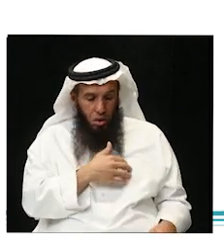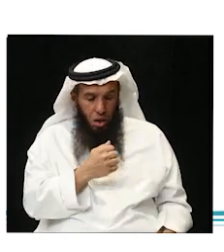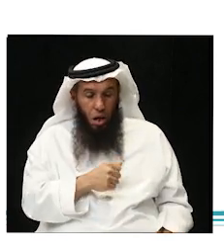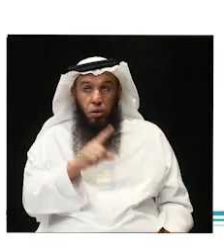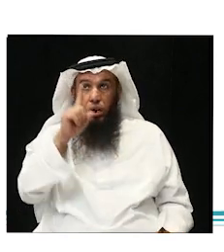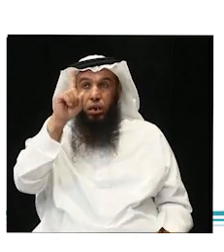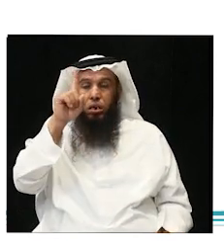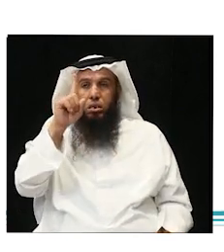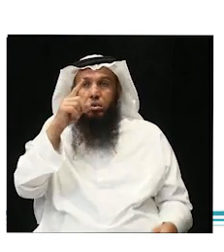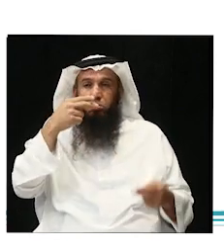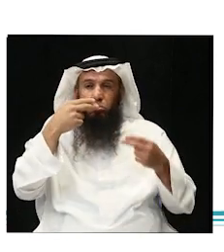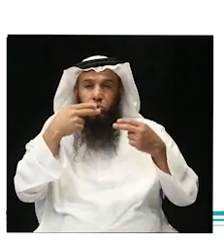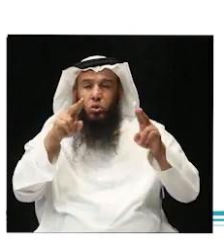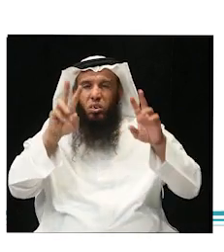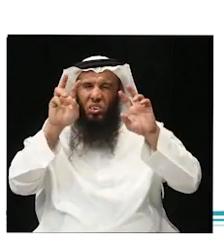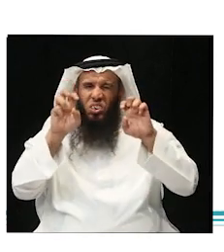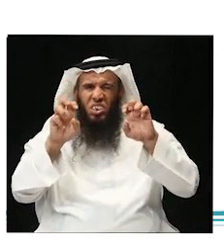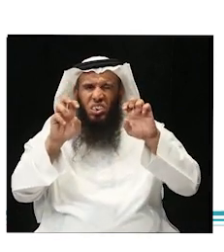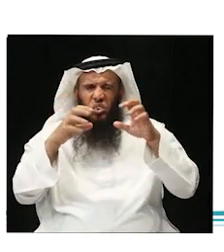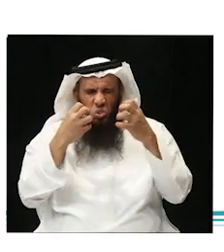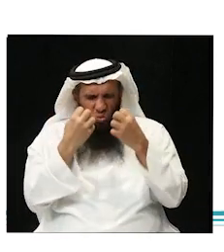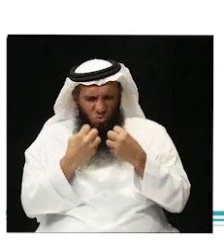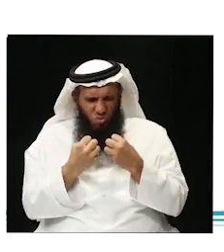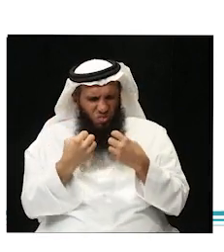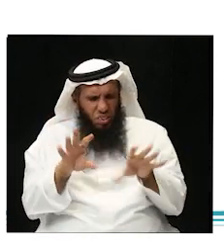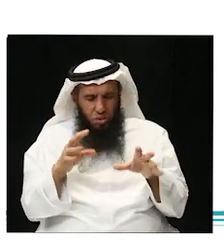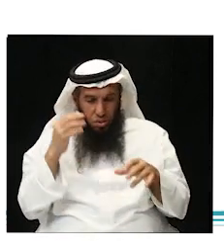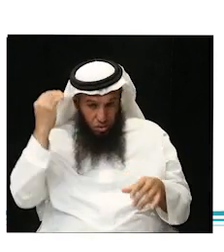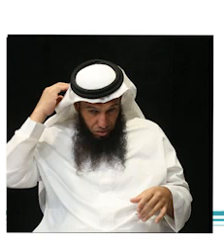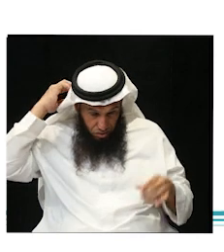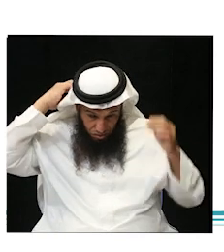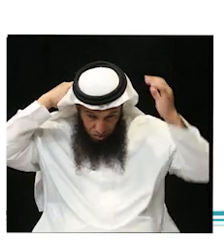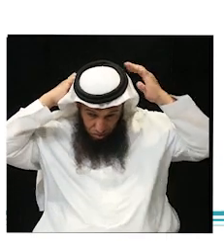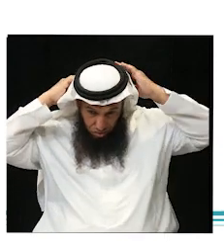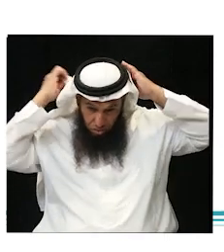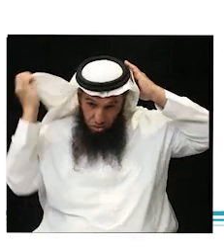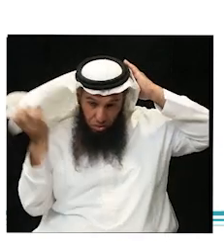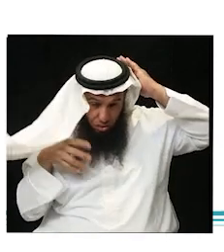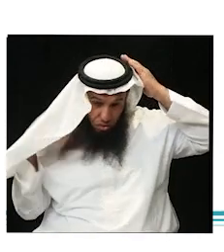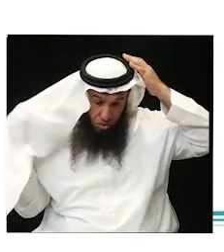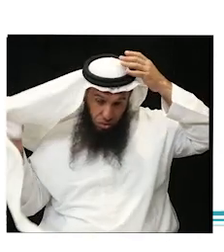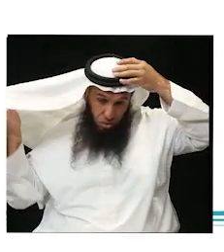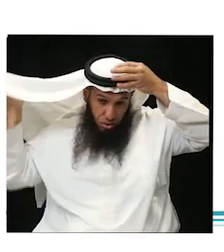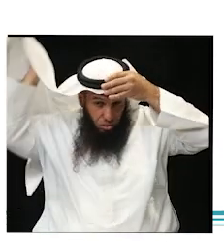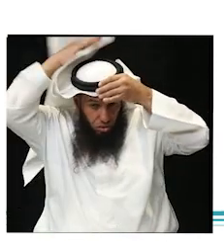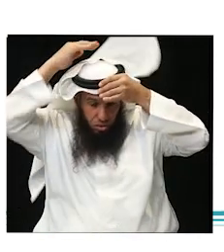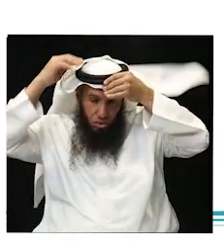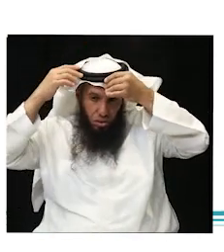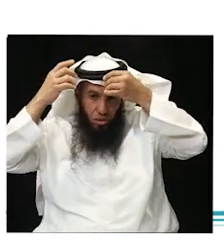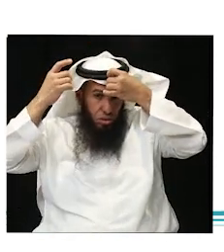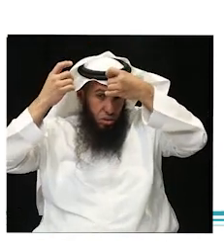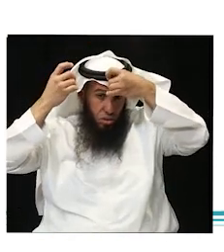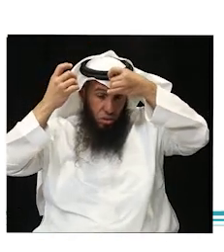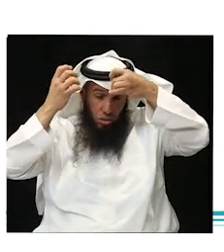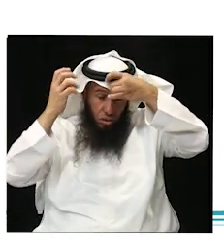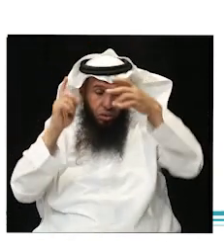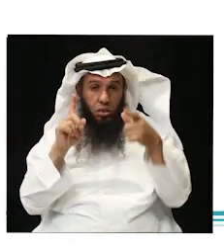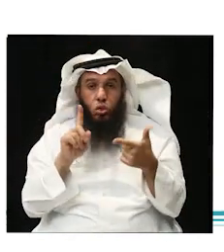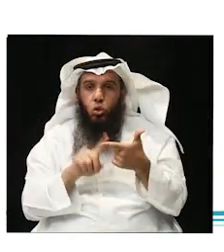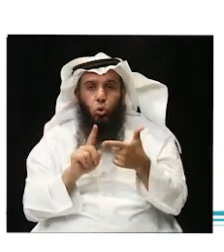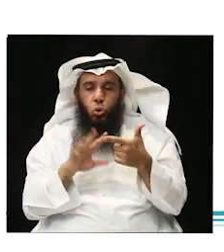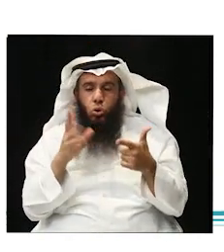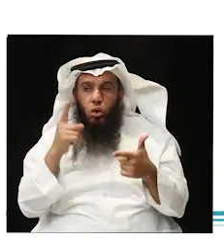في صفحة 65 ما حكم التوكل على غير الله سبحانه وتعالى؟ هنا وضع لك قسمين. طبعا التوكل على الله ذكرناه أنه